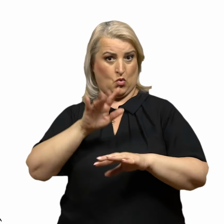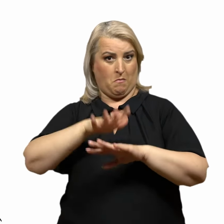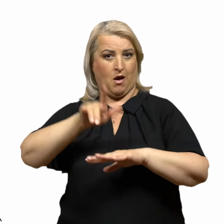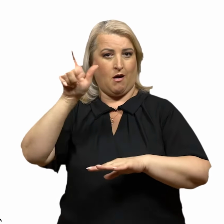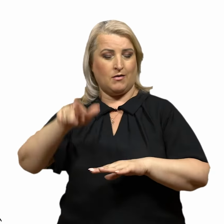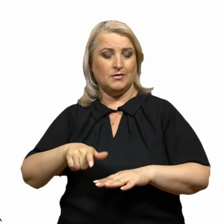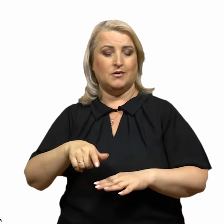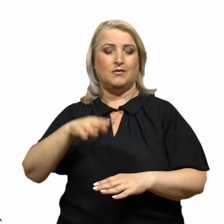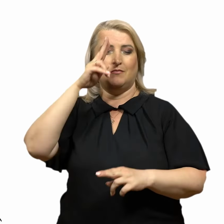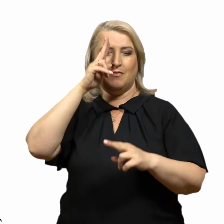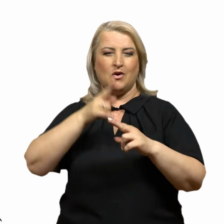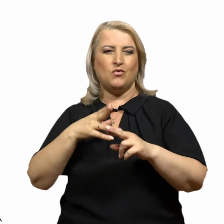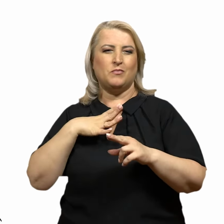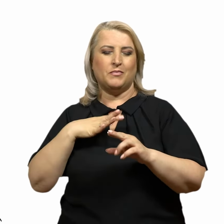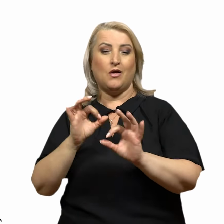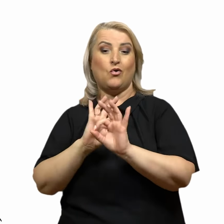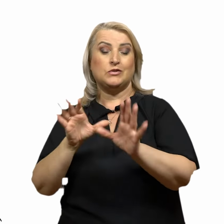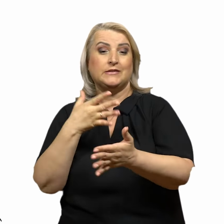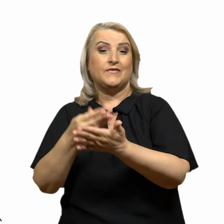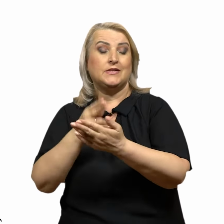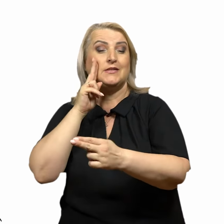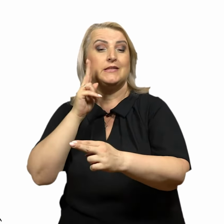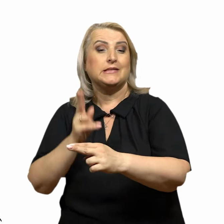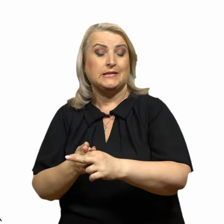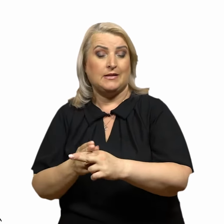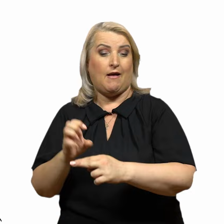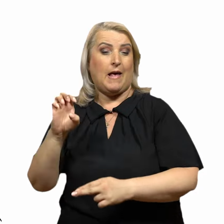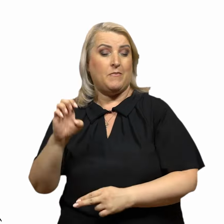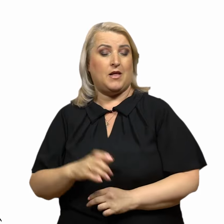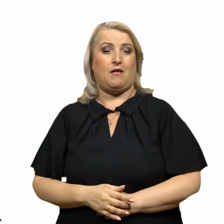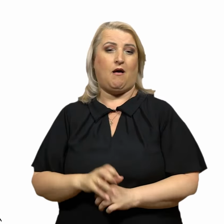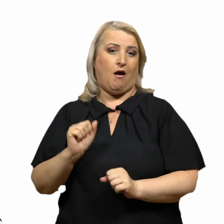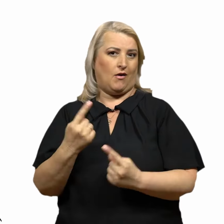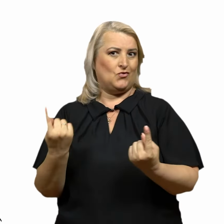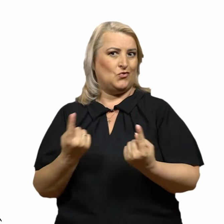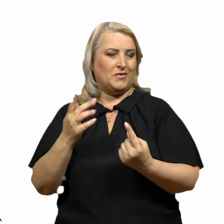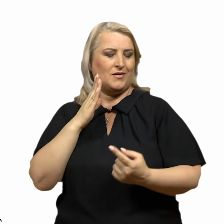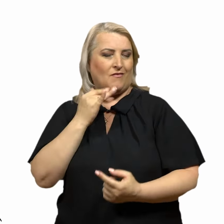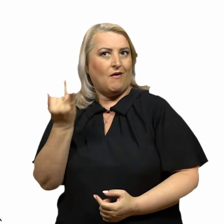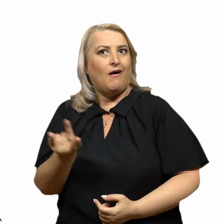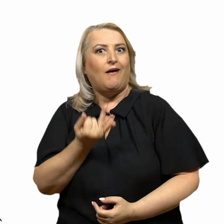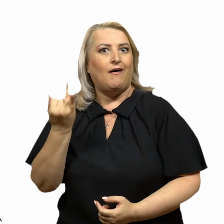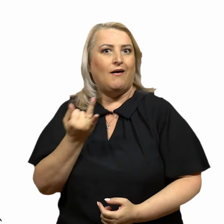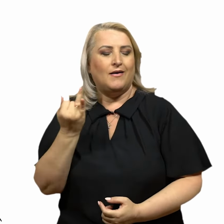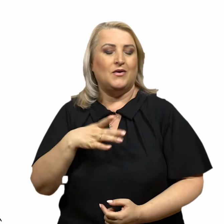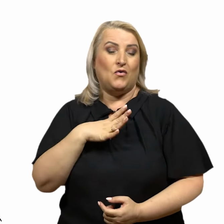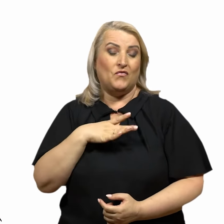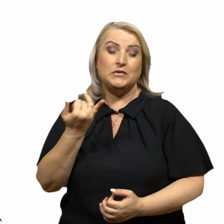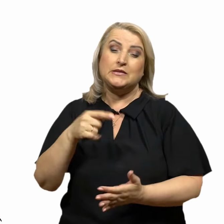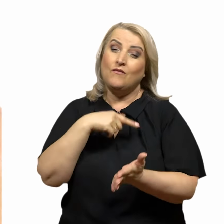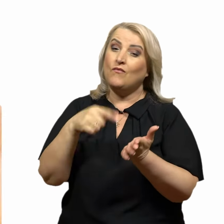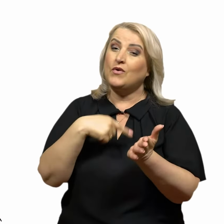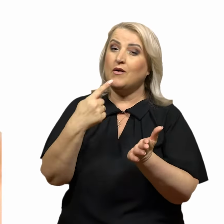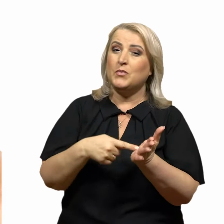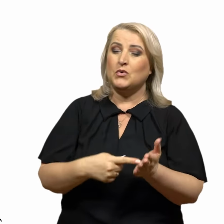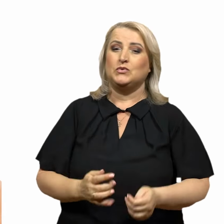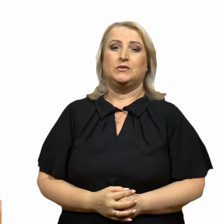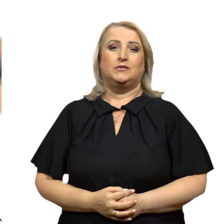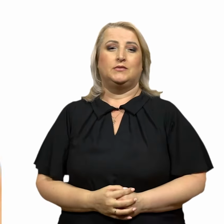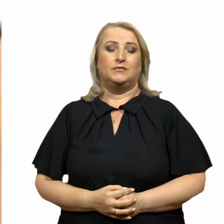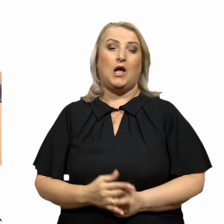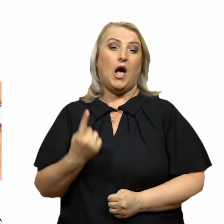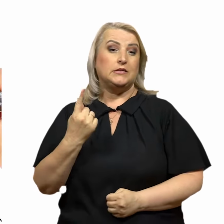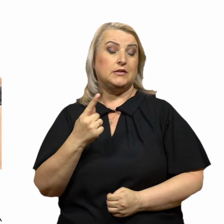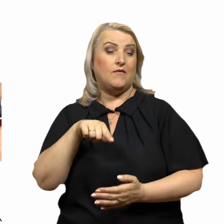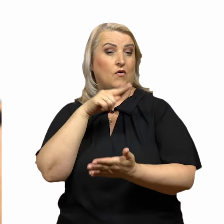povestit despre acesta și surorii sale, Emily. Ca de obicei, curioasă, Emily a avut câteva întrebări către fratele ei. Una